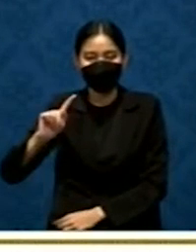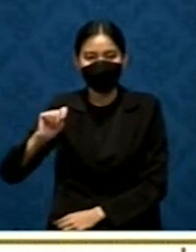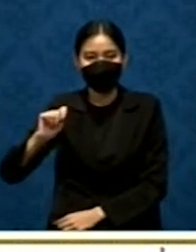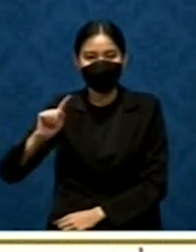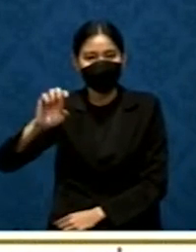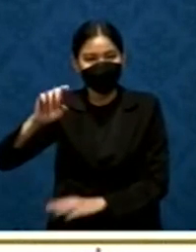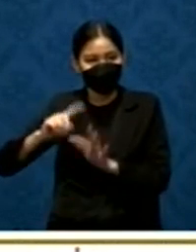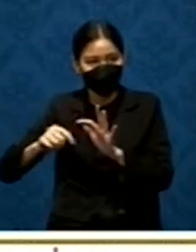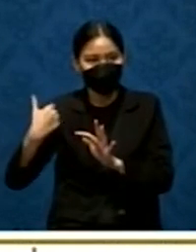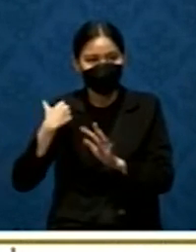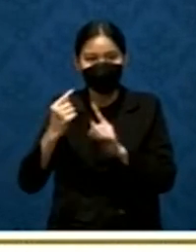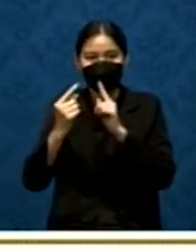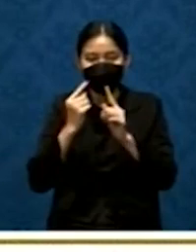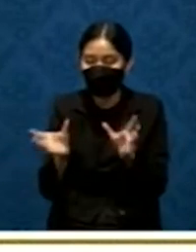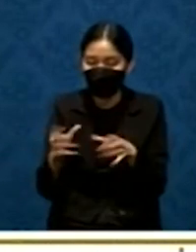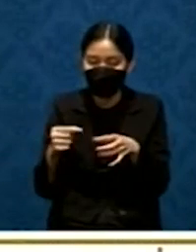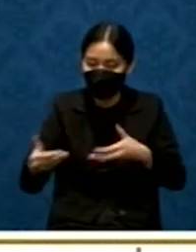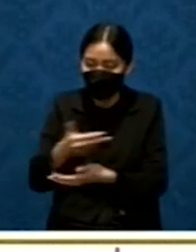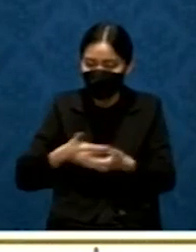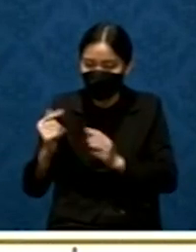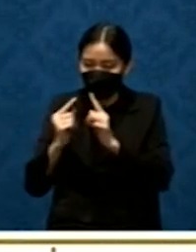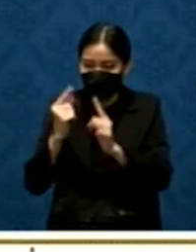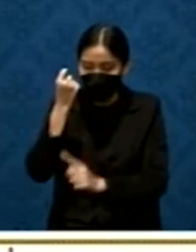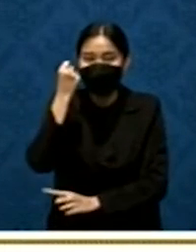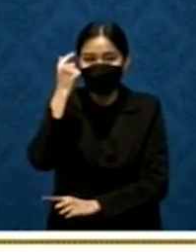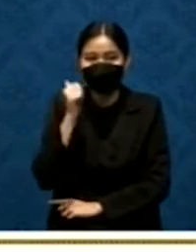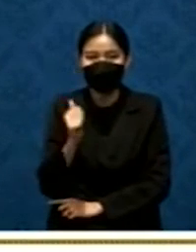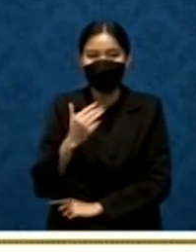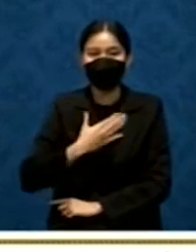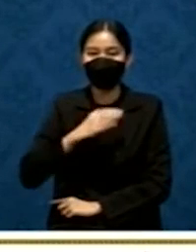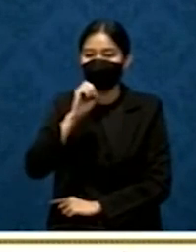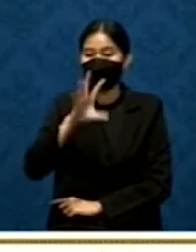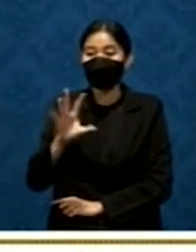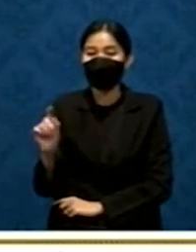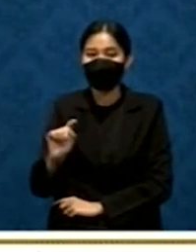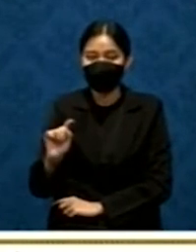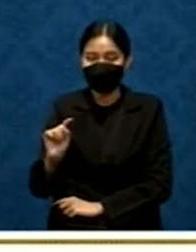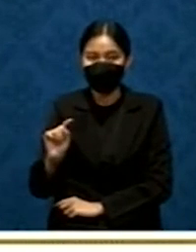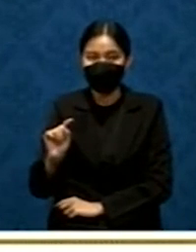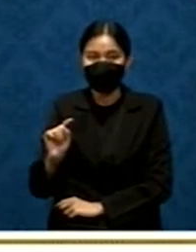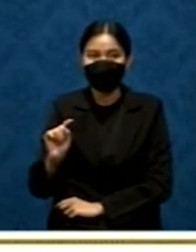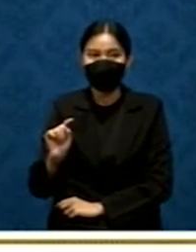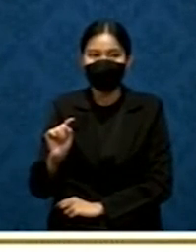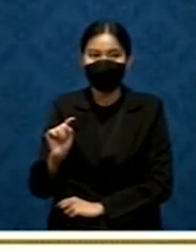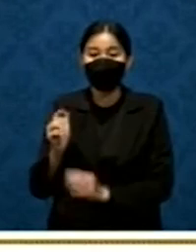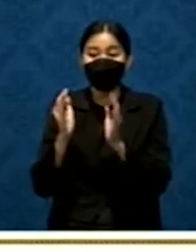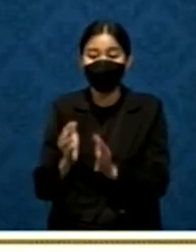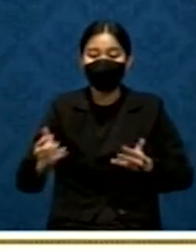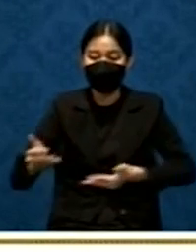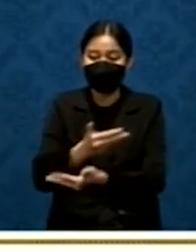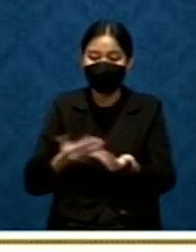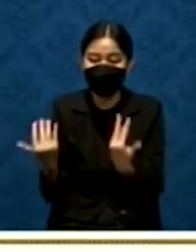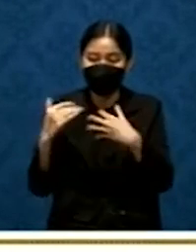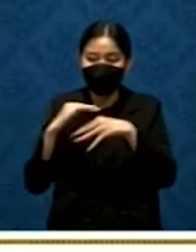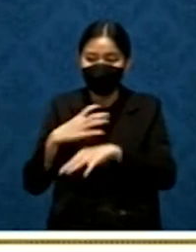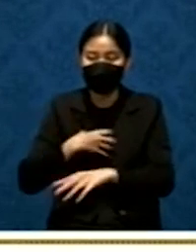การพูดคุยกันเป็นที่เข้าใจอย่างดีและผมก็บอกกับผู้ที่ได้มาหารือกันว่าผม